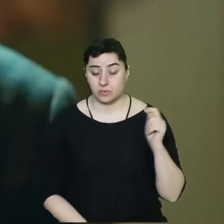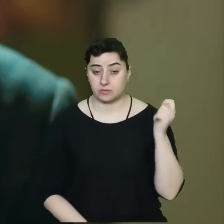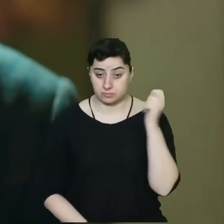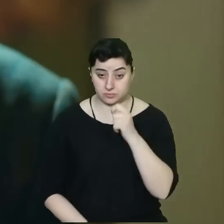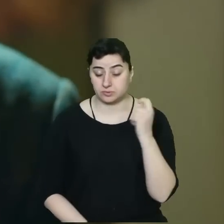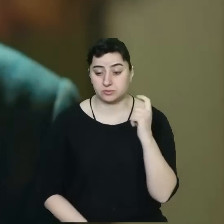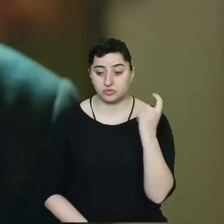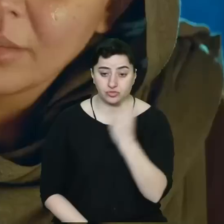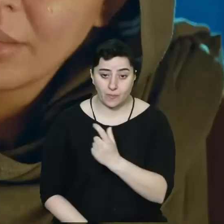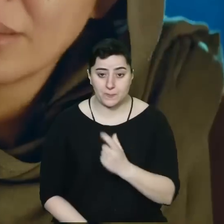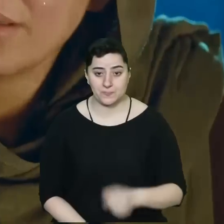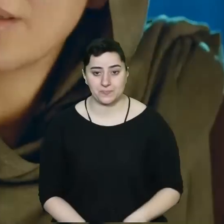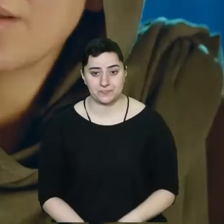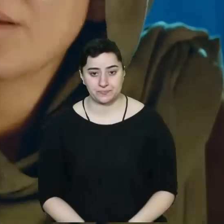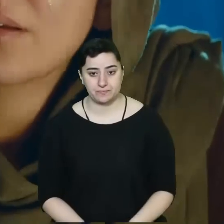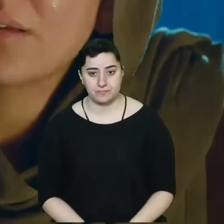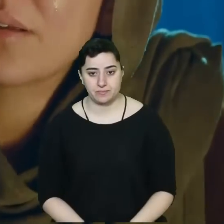Efendimiz şöyle cevap vermiş.